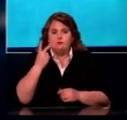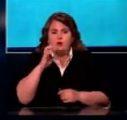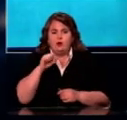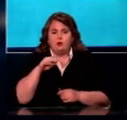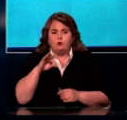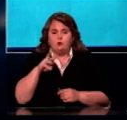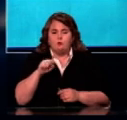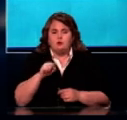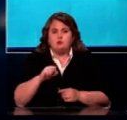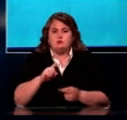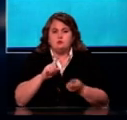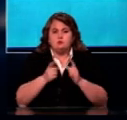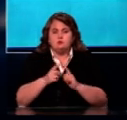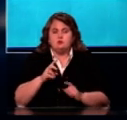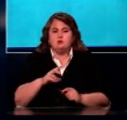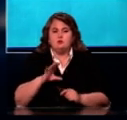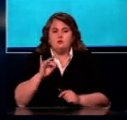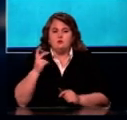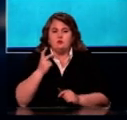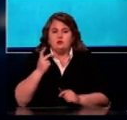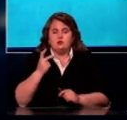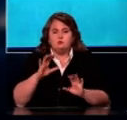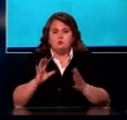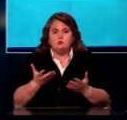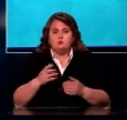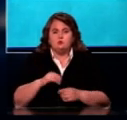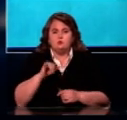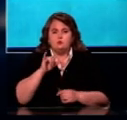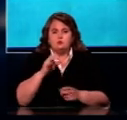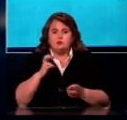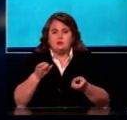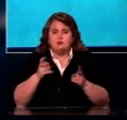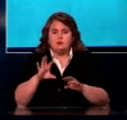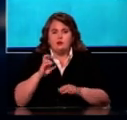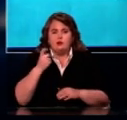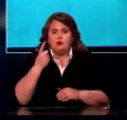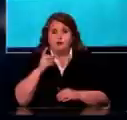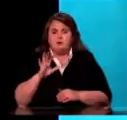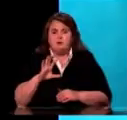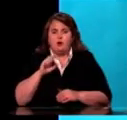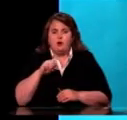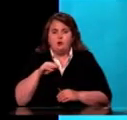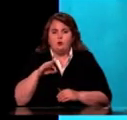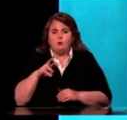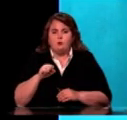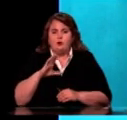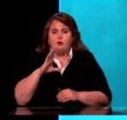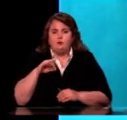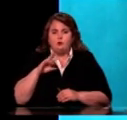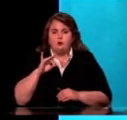атома водорода замещены на радикал, и в третьем случае у вас не осталось ни одного атома